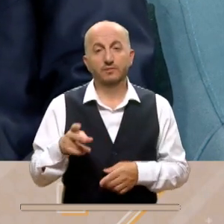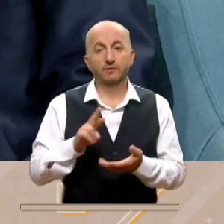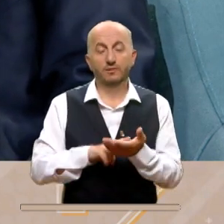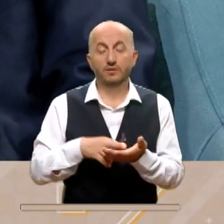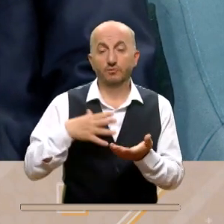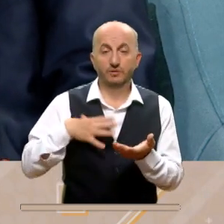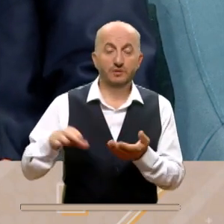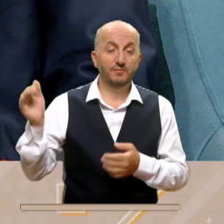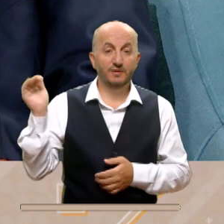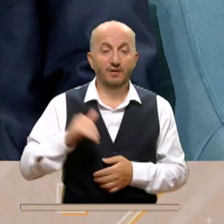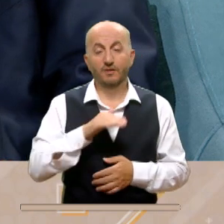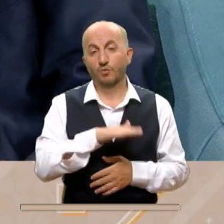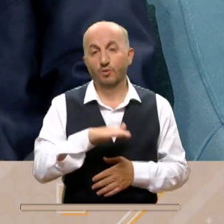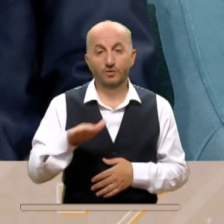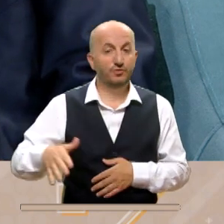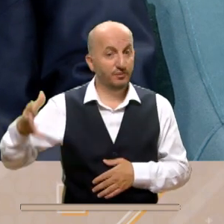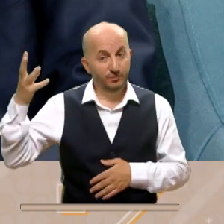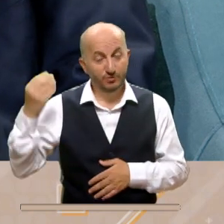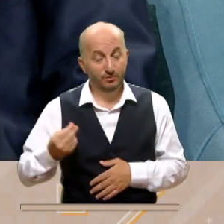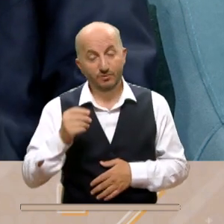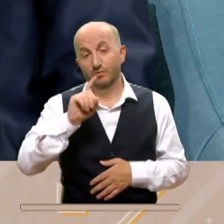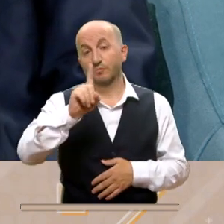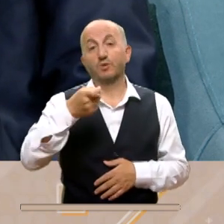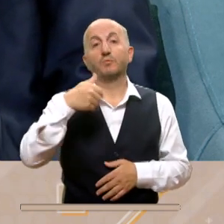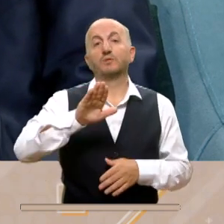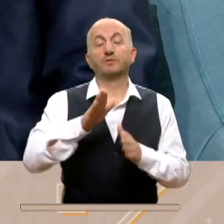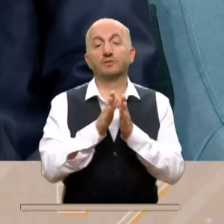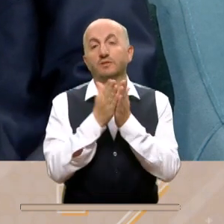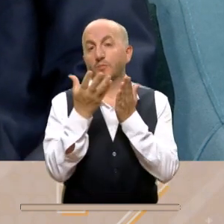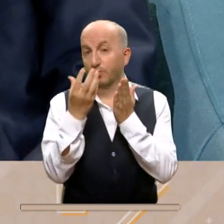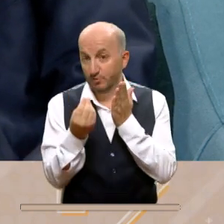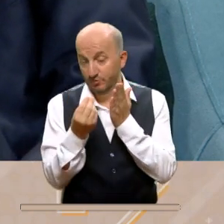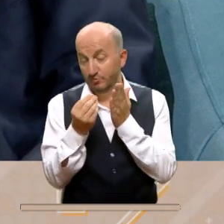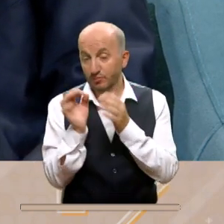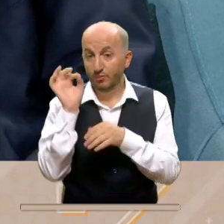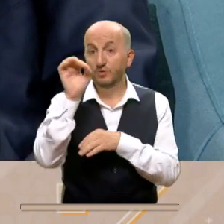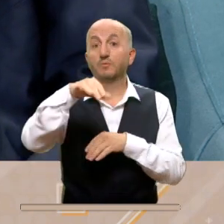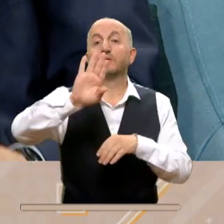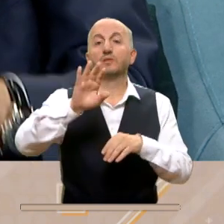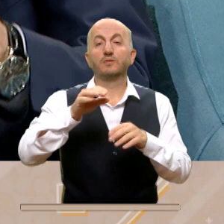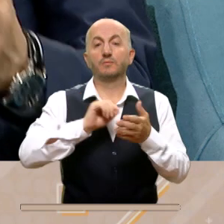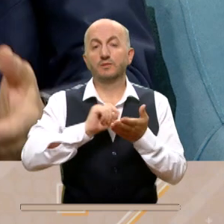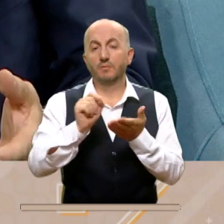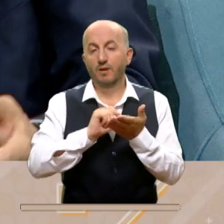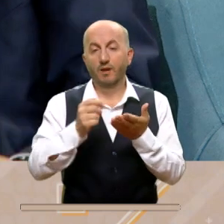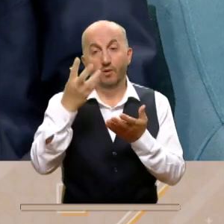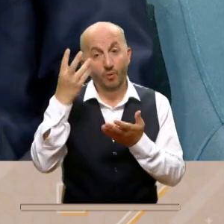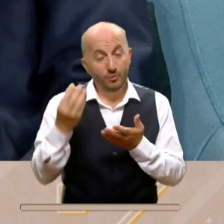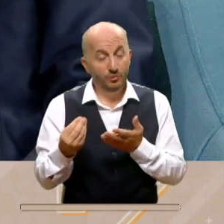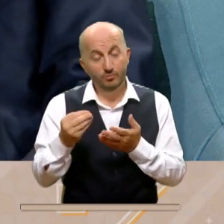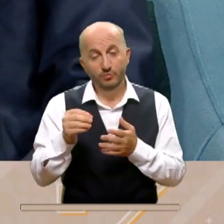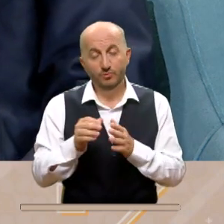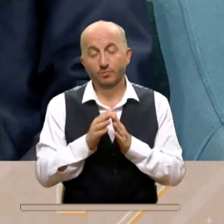olur. Orada ben derim ki yani bulamadığınız bir kitap oluyor mu? Ulaşamadığınız bir makale oluyor mu? Bunu bildirelim